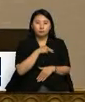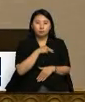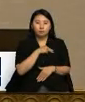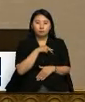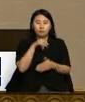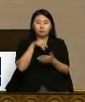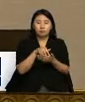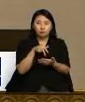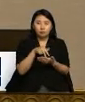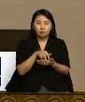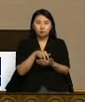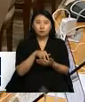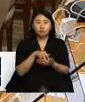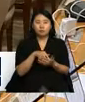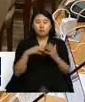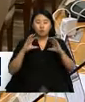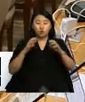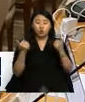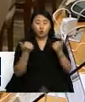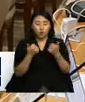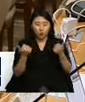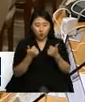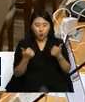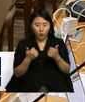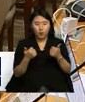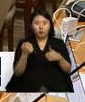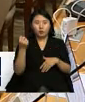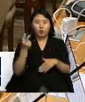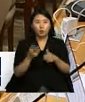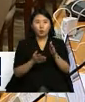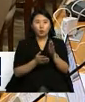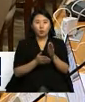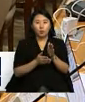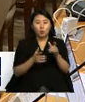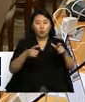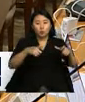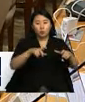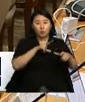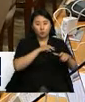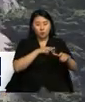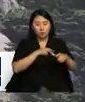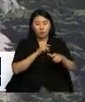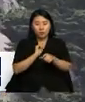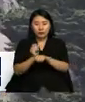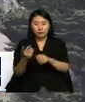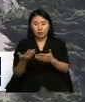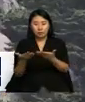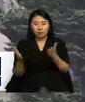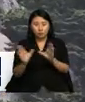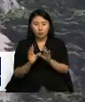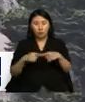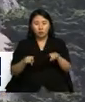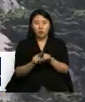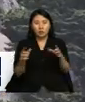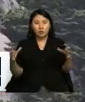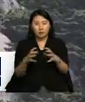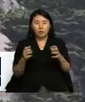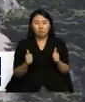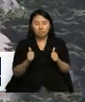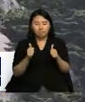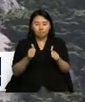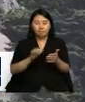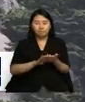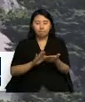시의회에서도 국회와 도의원과 집행부와 함께 최선의 노력을 다해야